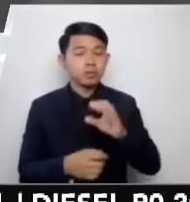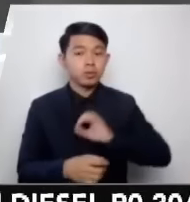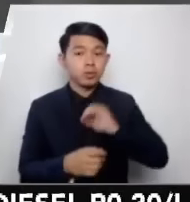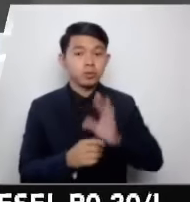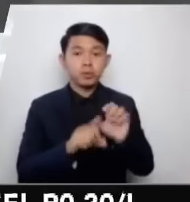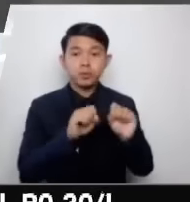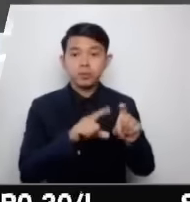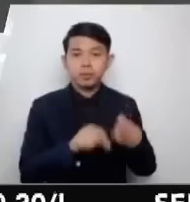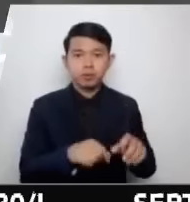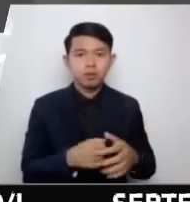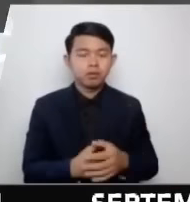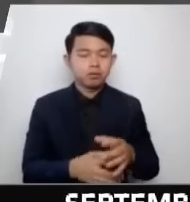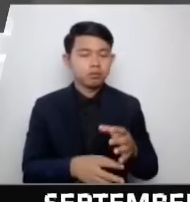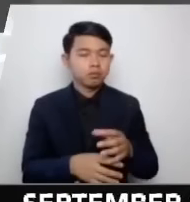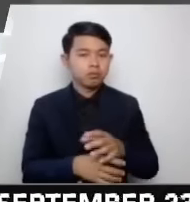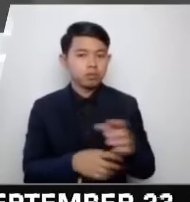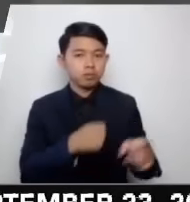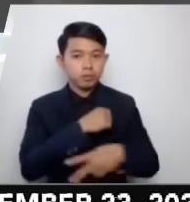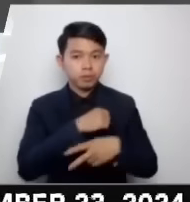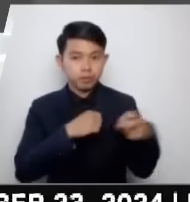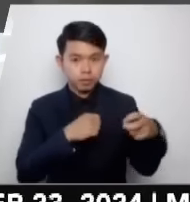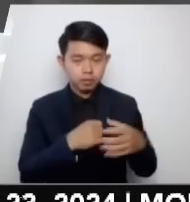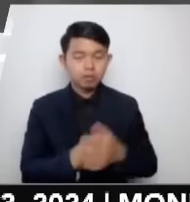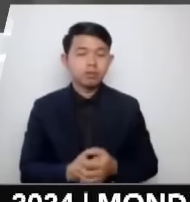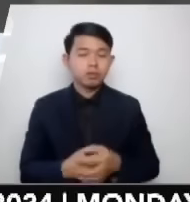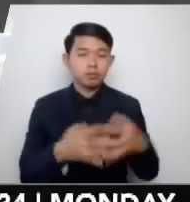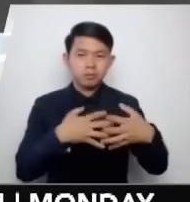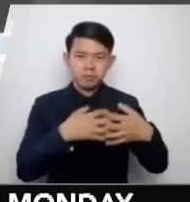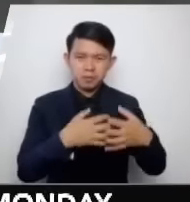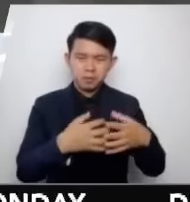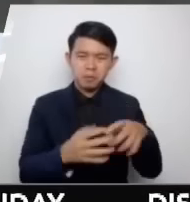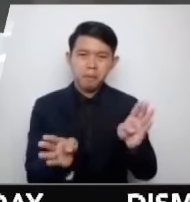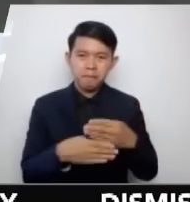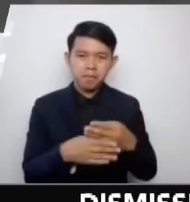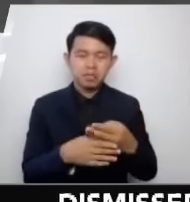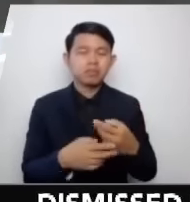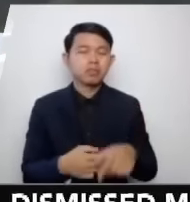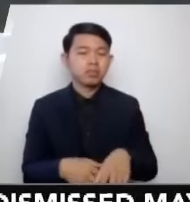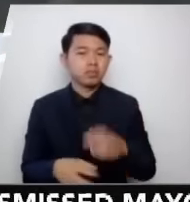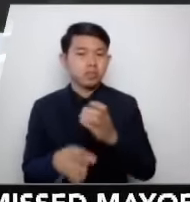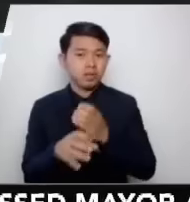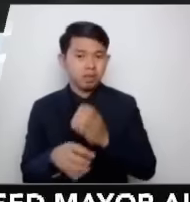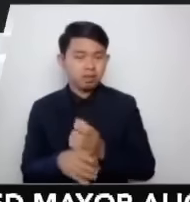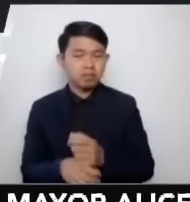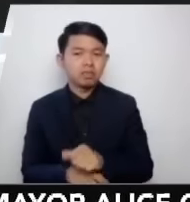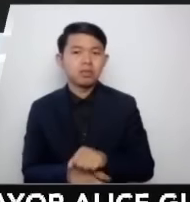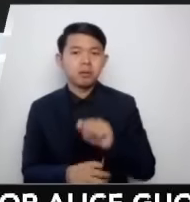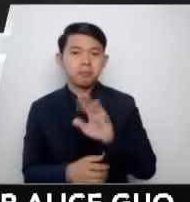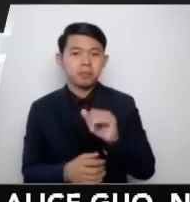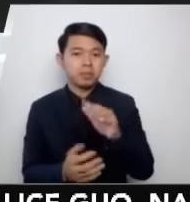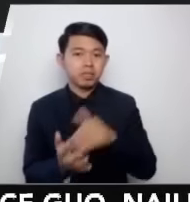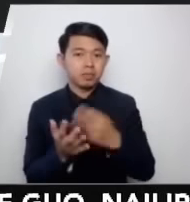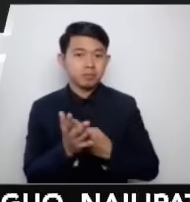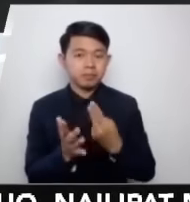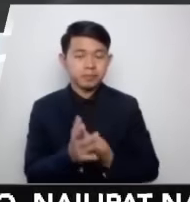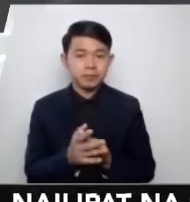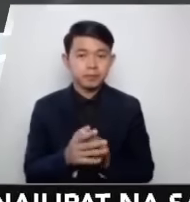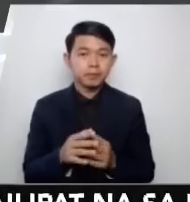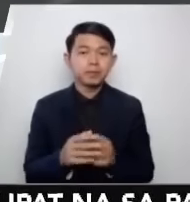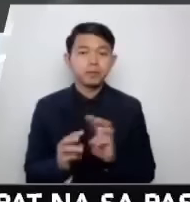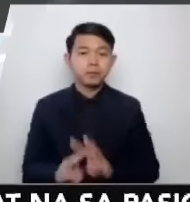natangay ang isang transmission gearbox na isang sasakyan na 15,000 piso ang halaga. Ito ang ikatlong beses na ninakawan ng auto